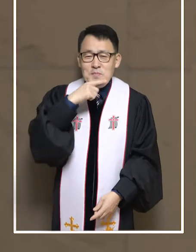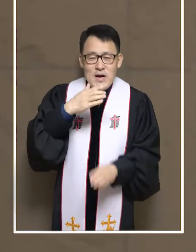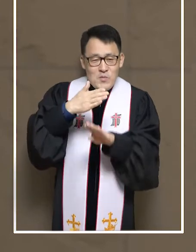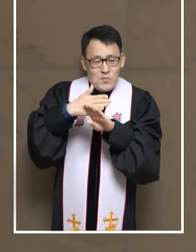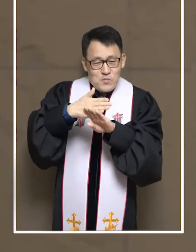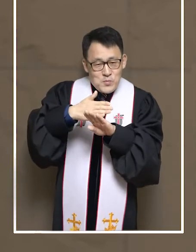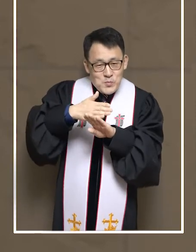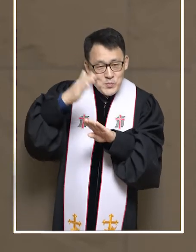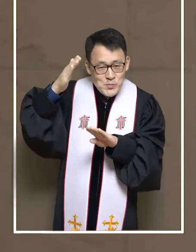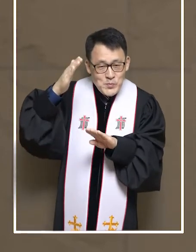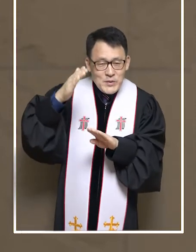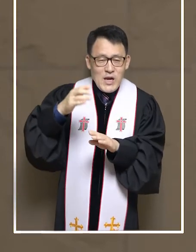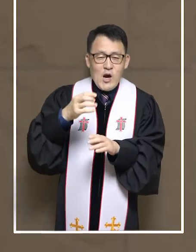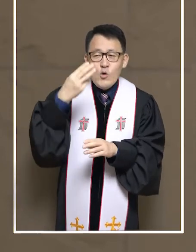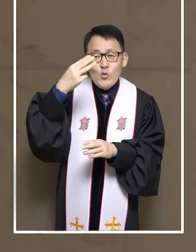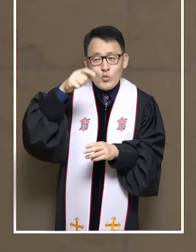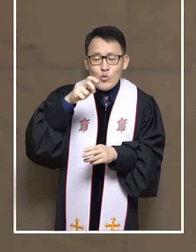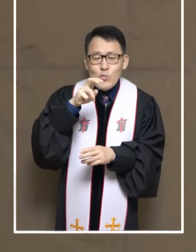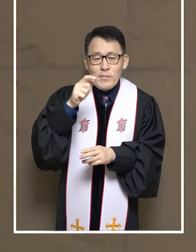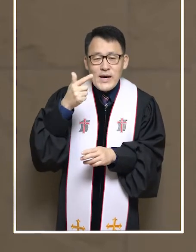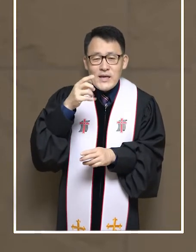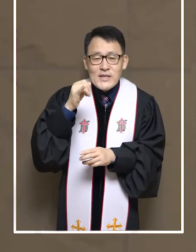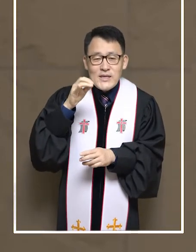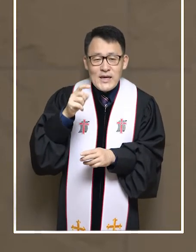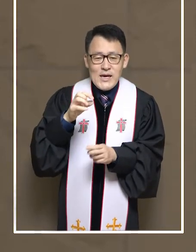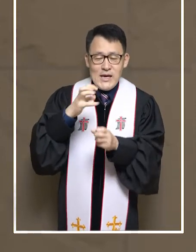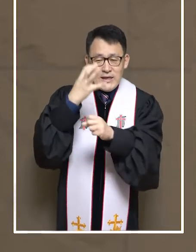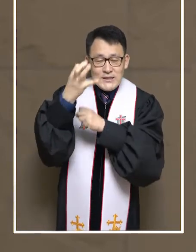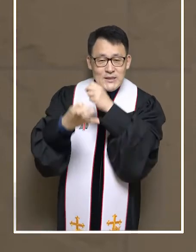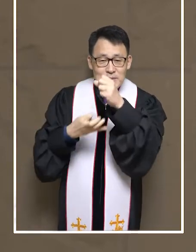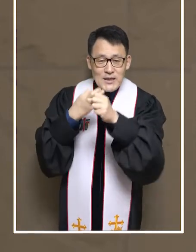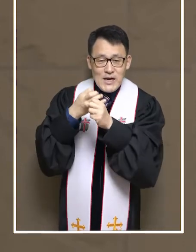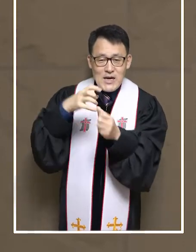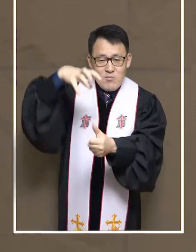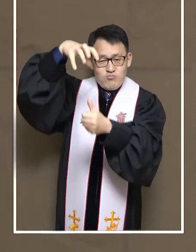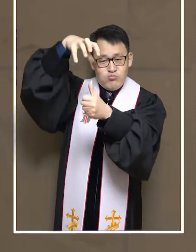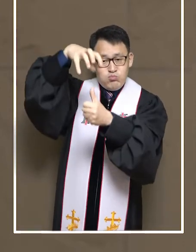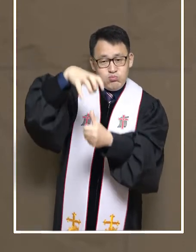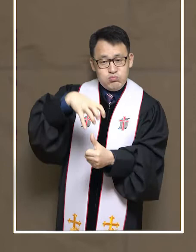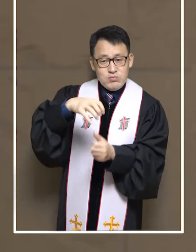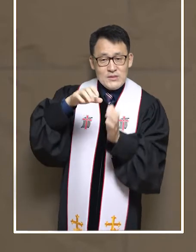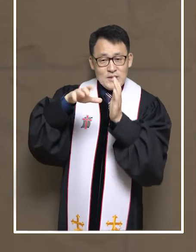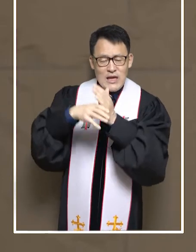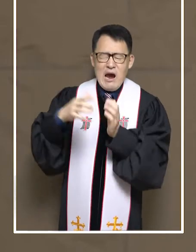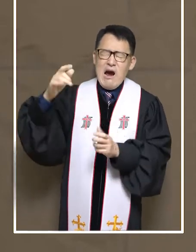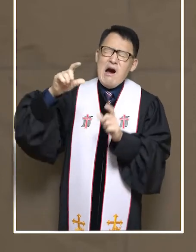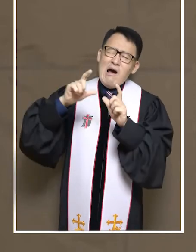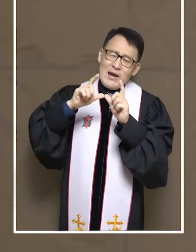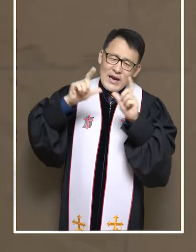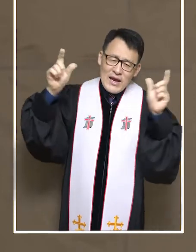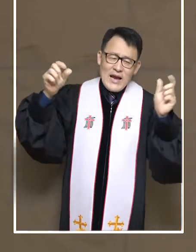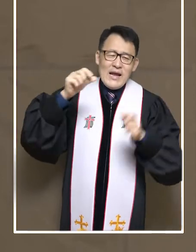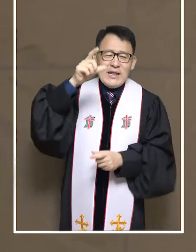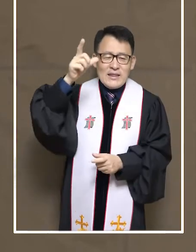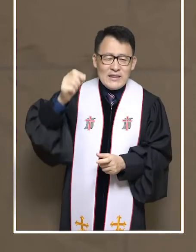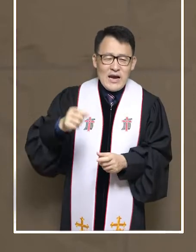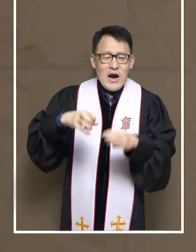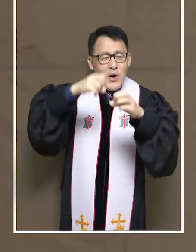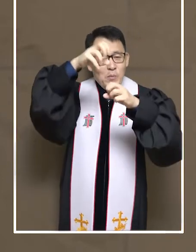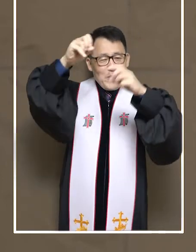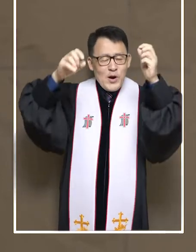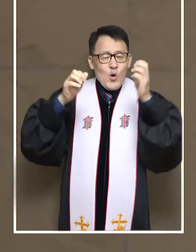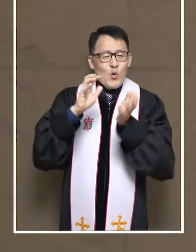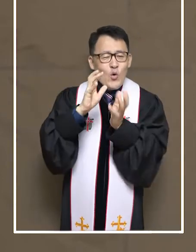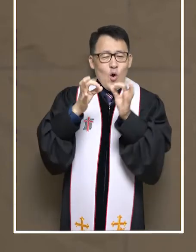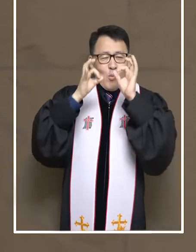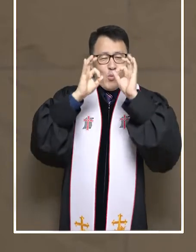공산 치하의 루마니아에서의 14년의 감옥 생활 중에서 나는 해도 달도